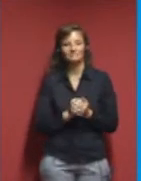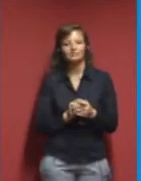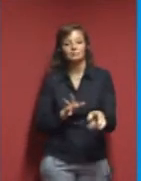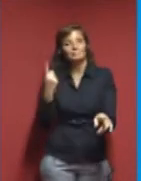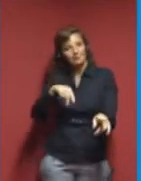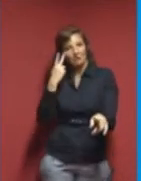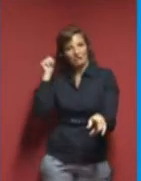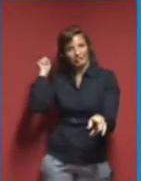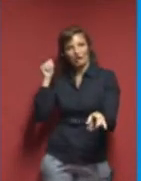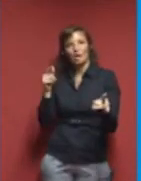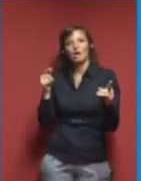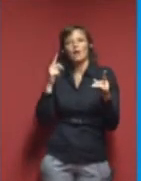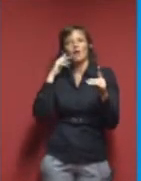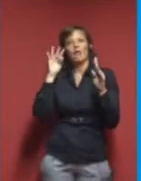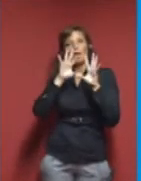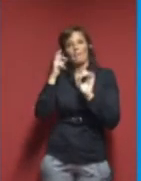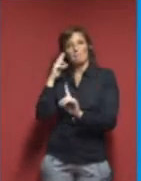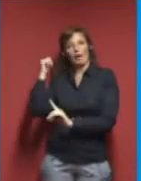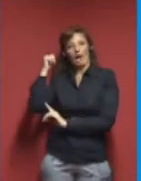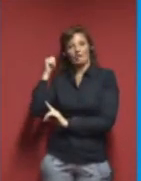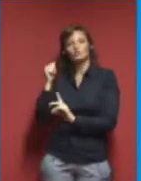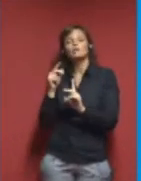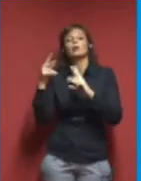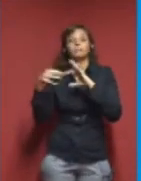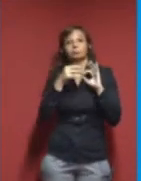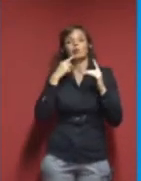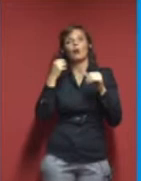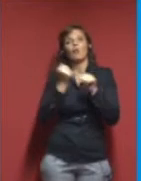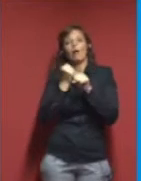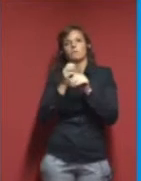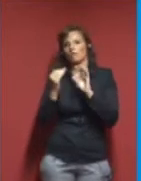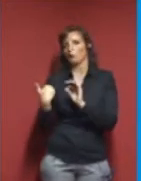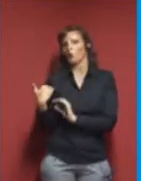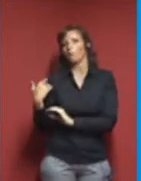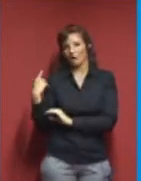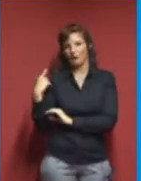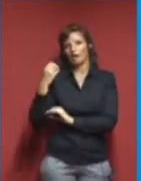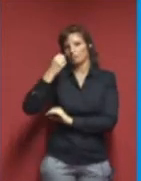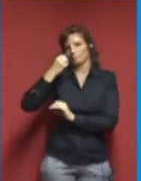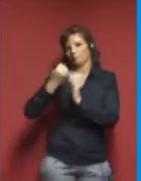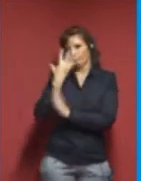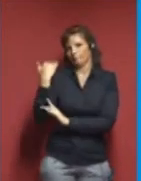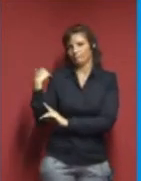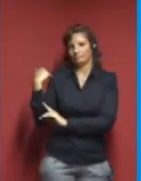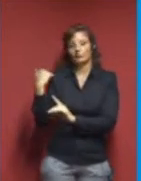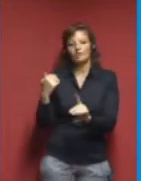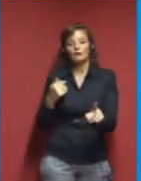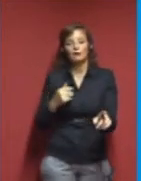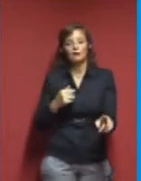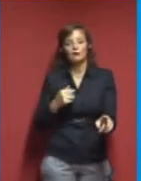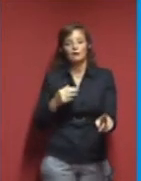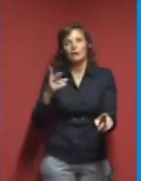Queste immagini sono attinenti ad un laboratorio più recente e